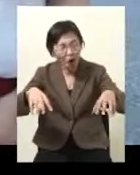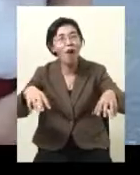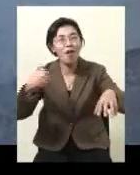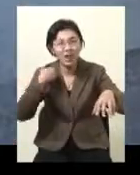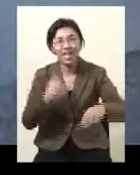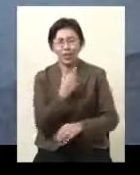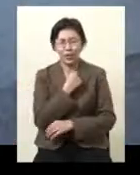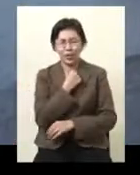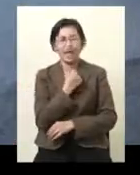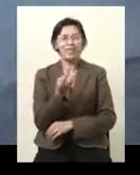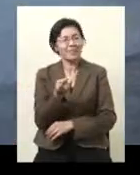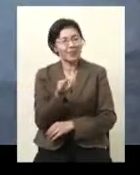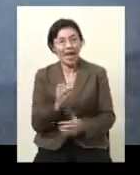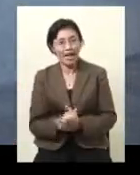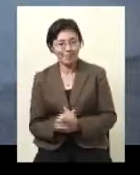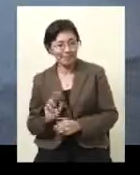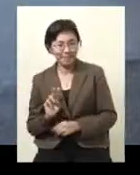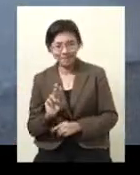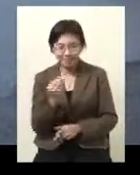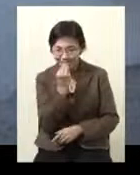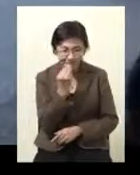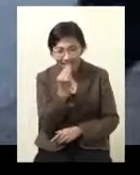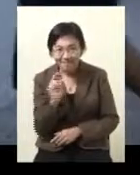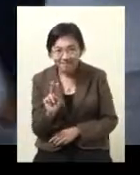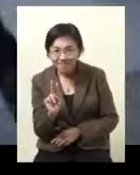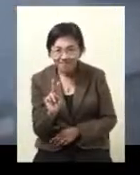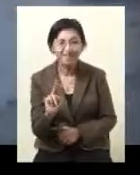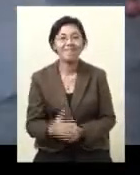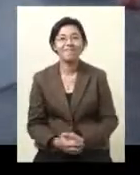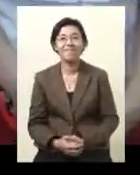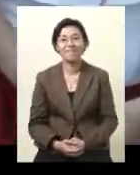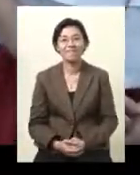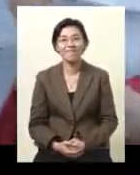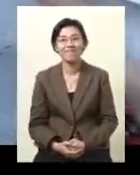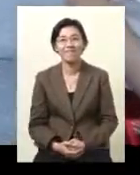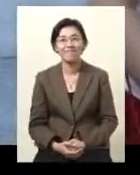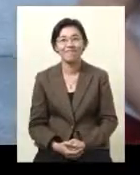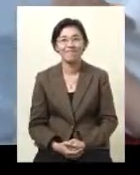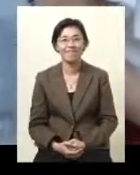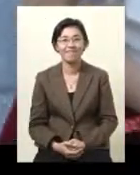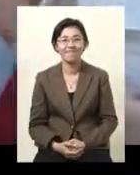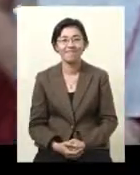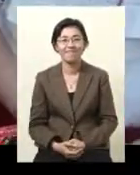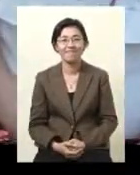หิวยังลูก ก็นิดหน่อย นะนิดหน่อยนะเราไปหาอะไรทานกันหน่อยดีไหม